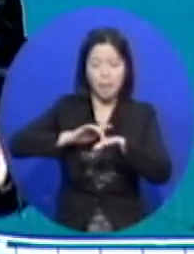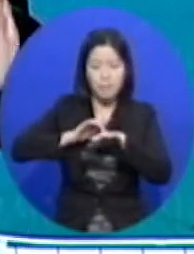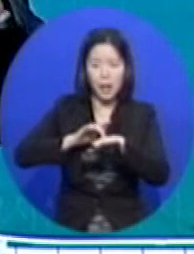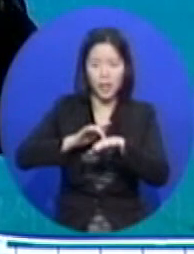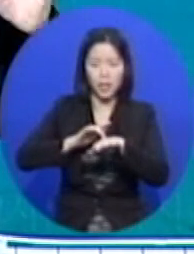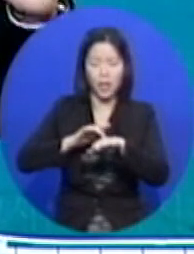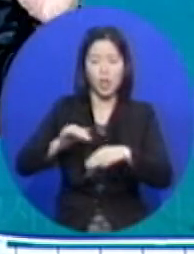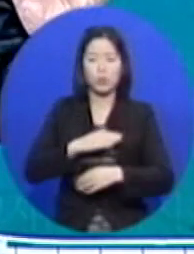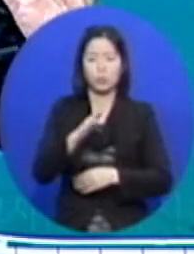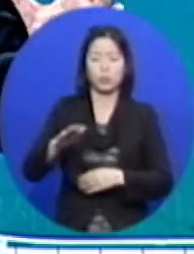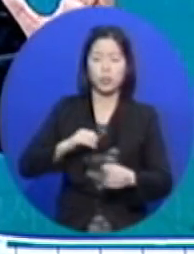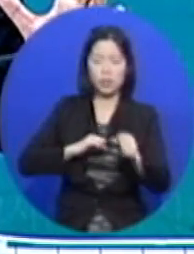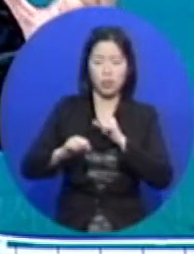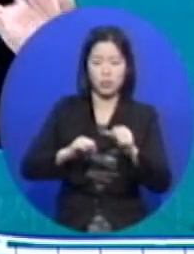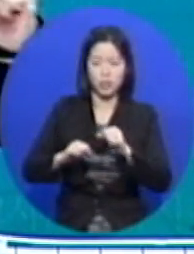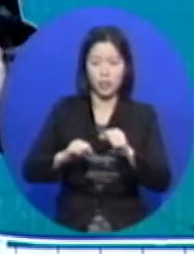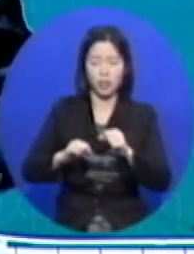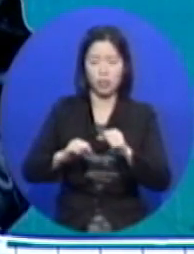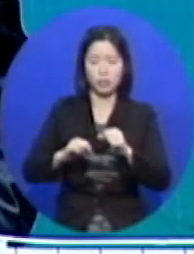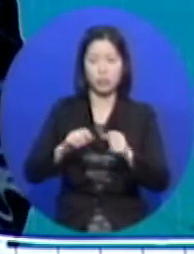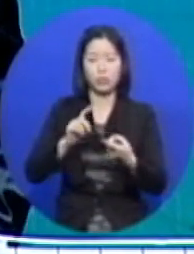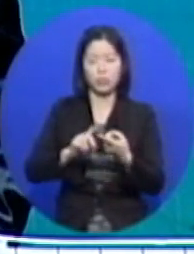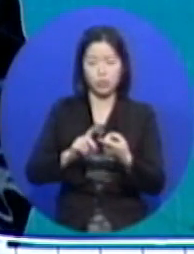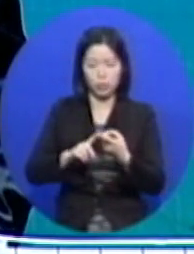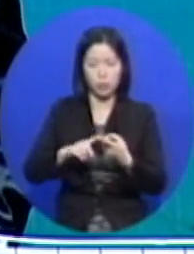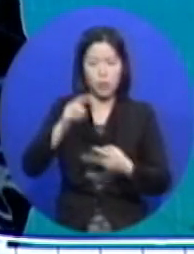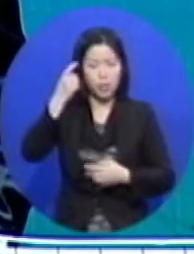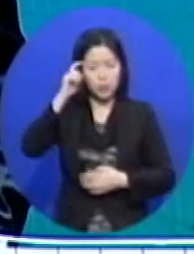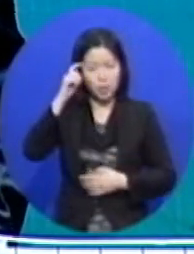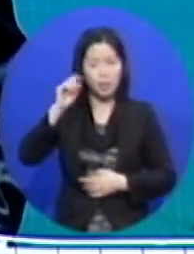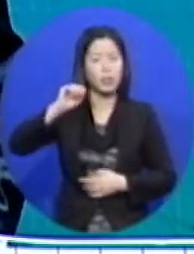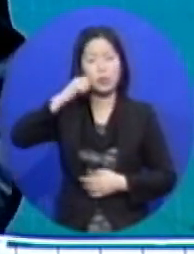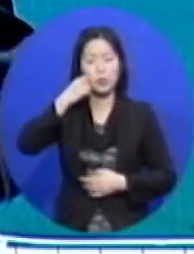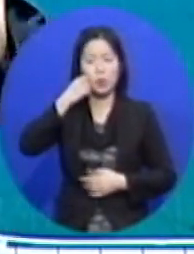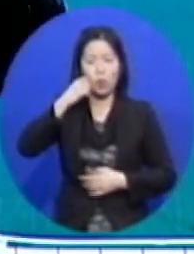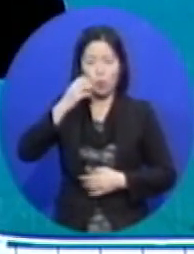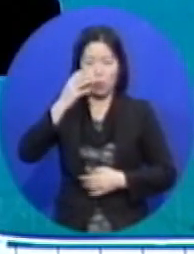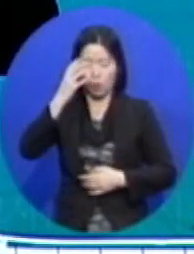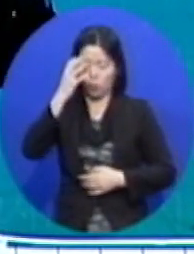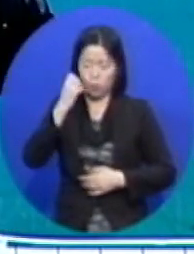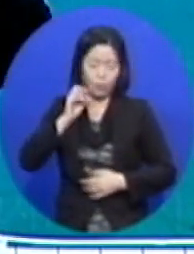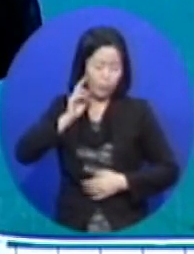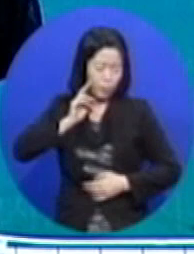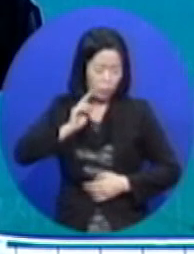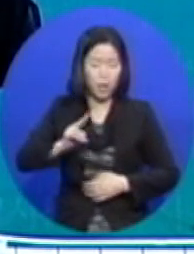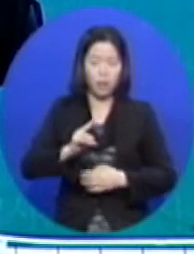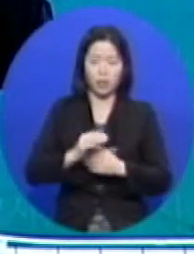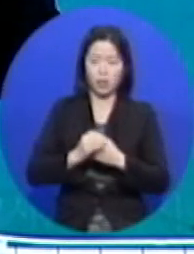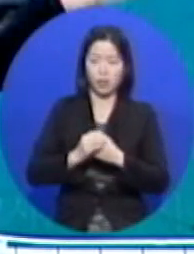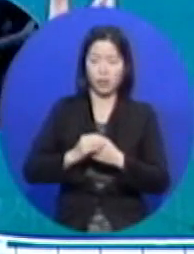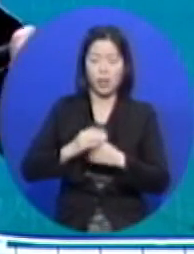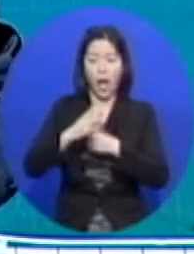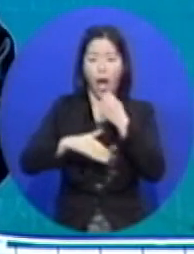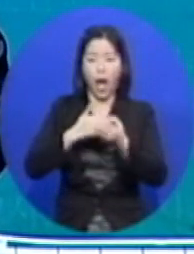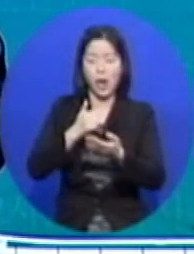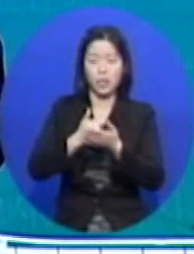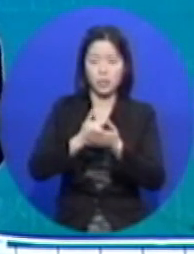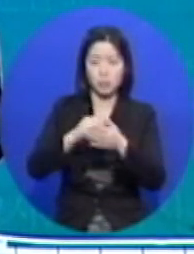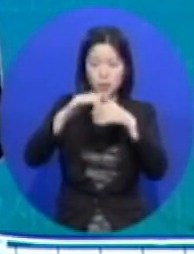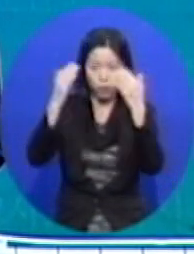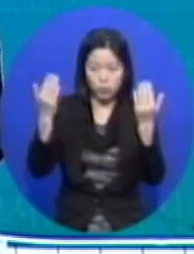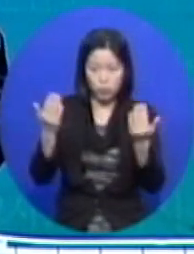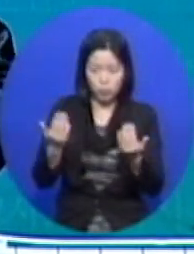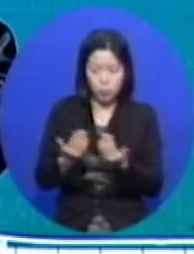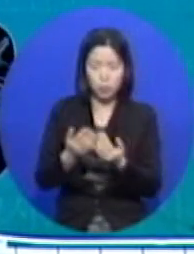것도 상상할 수 없이 끔찍하고 무서운 일이에요 하나님이 예수 그리스도 안에서 우리에게 허락하신 모든 축복을